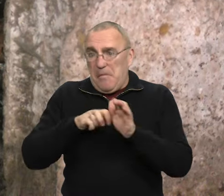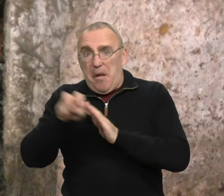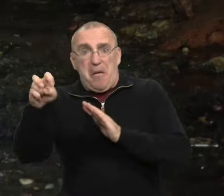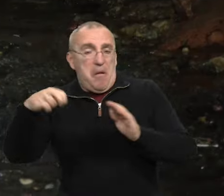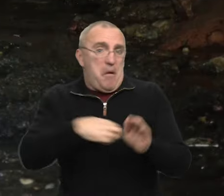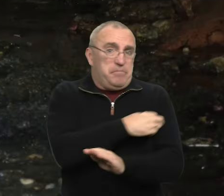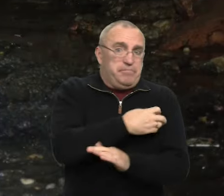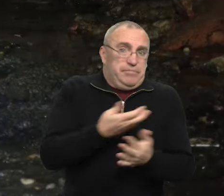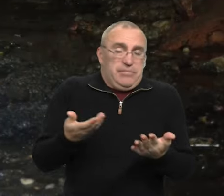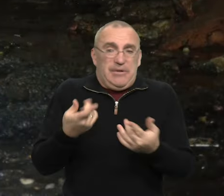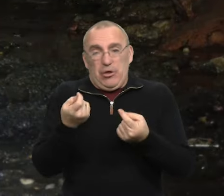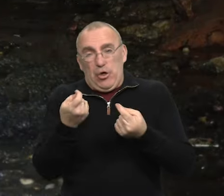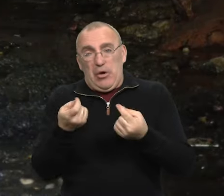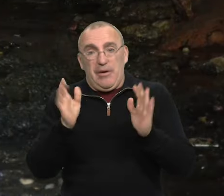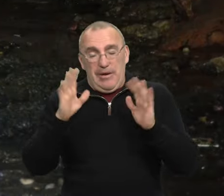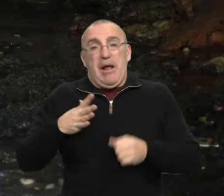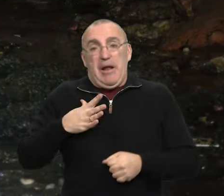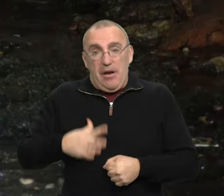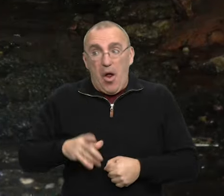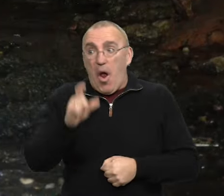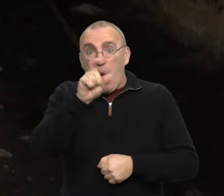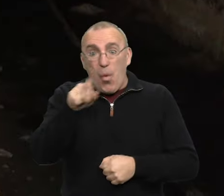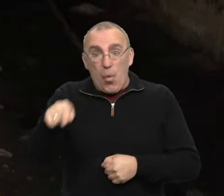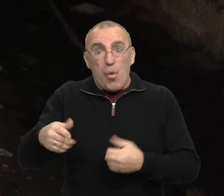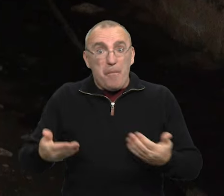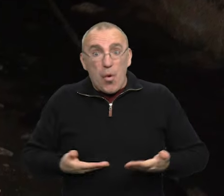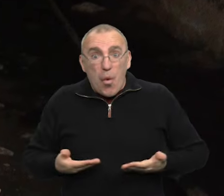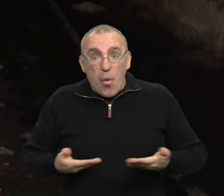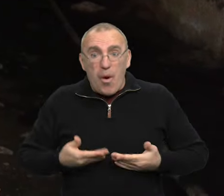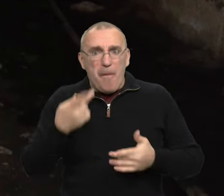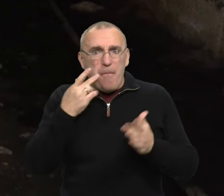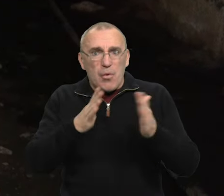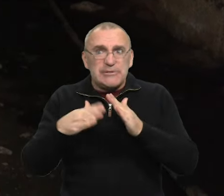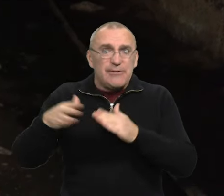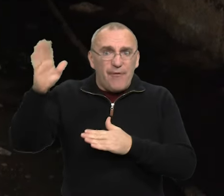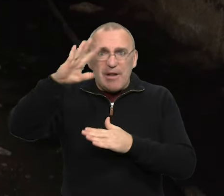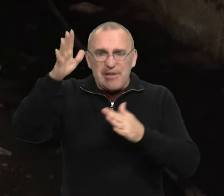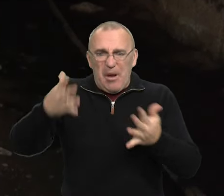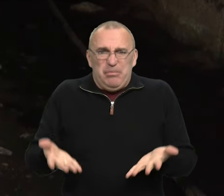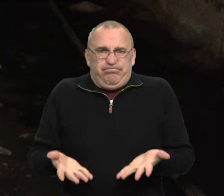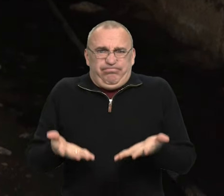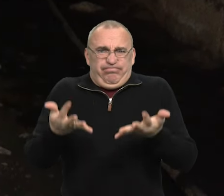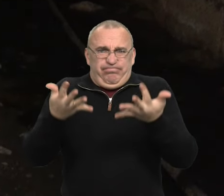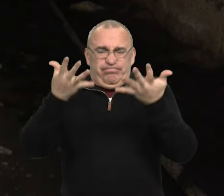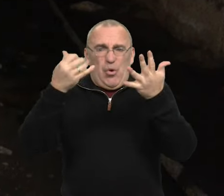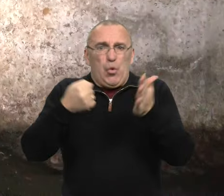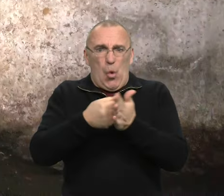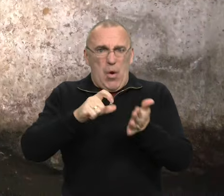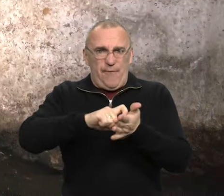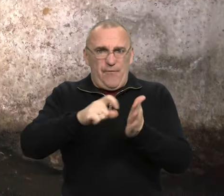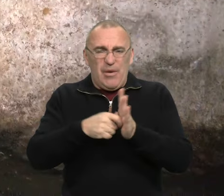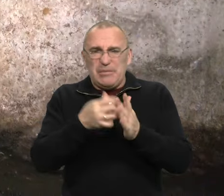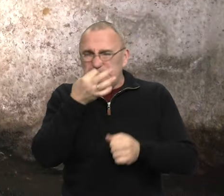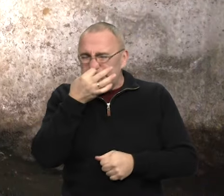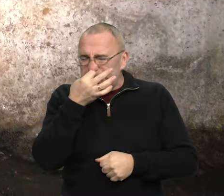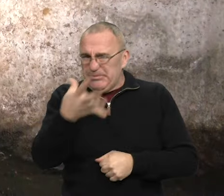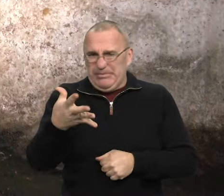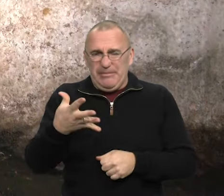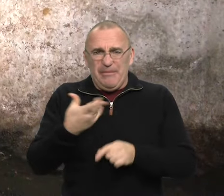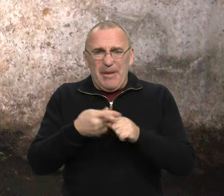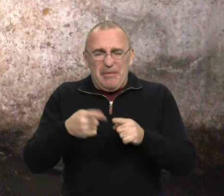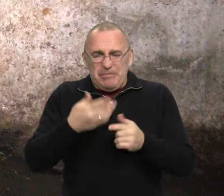ми можемо так якось це трішечки витримати але люди які проживають постійно зверху це все піднімається до квартири морі дуже тяжкі